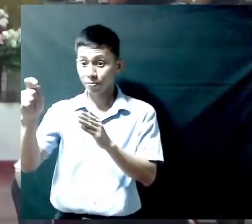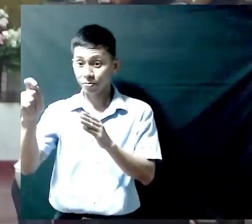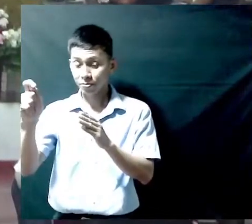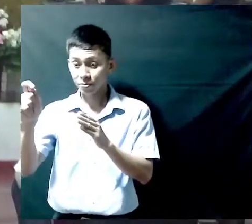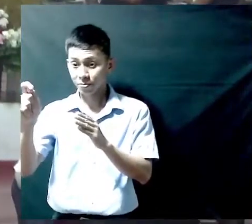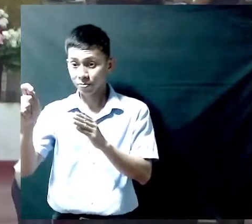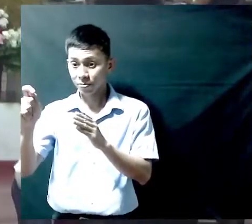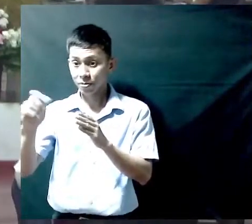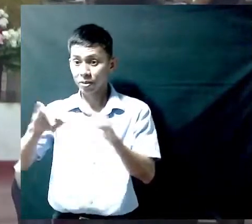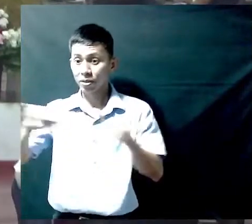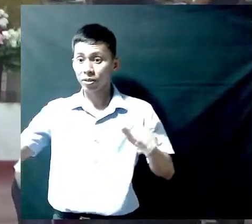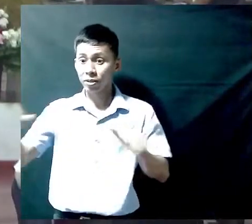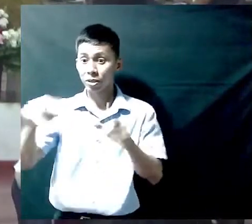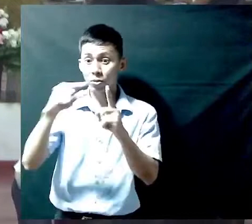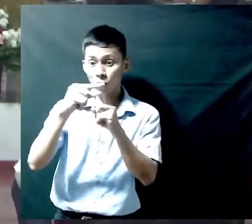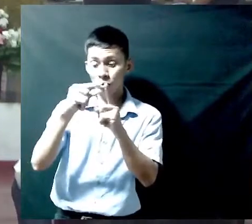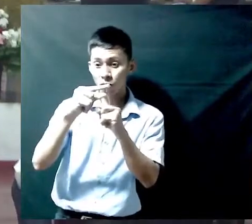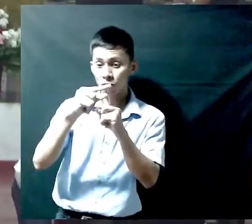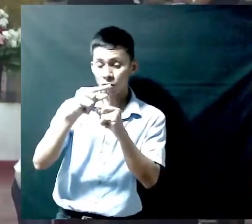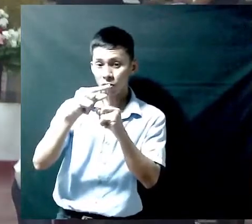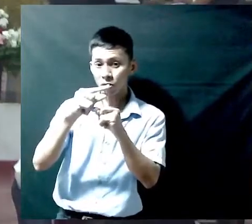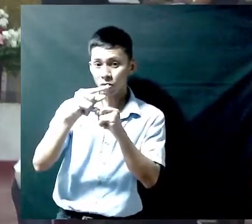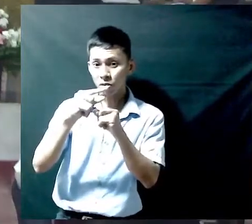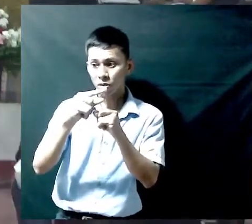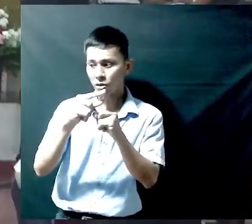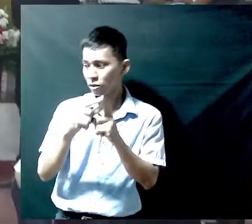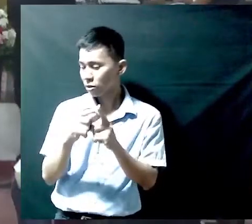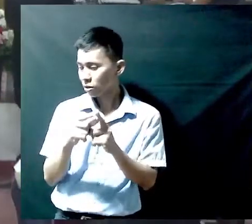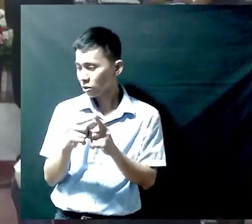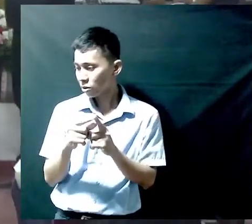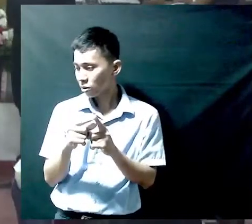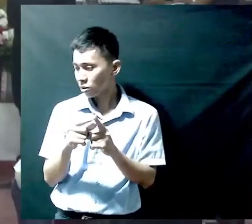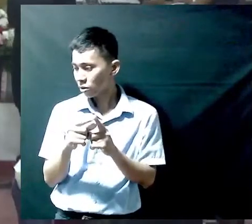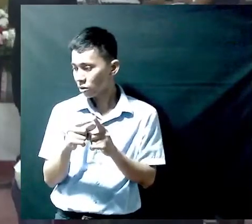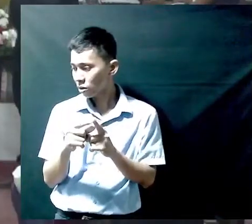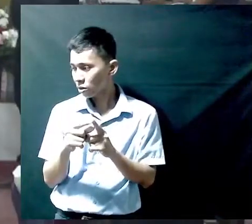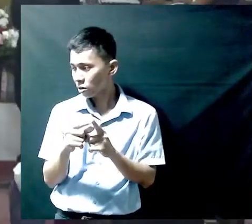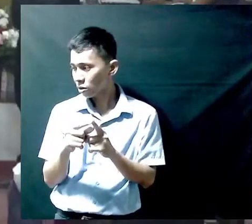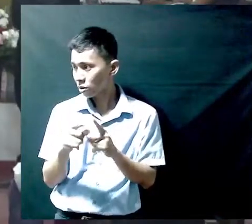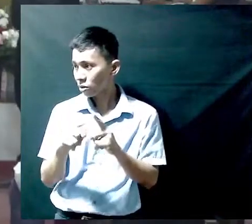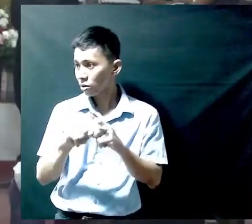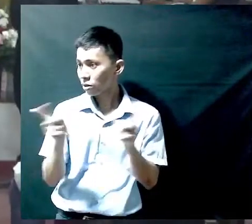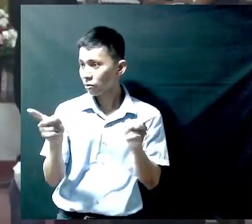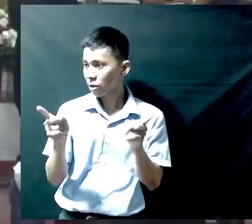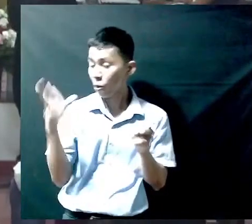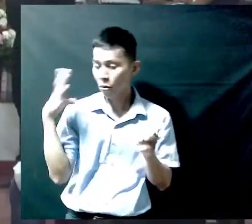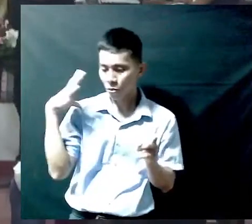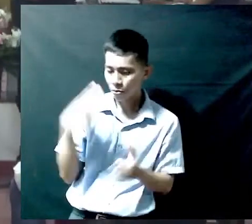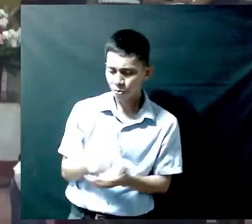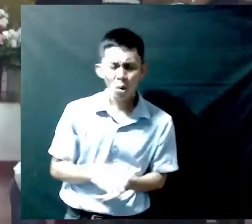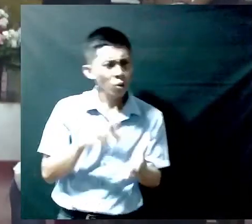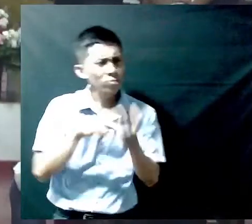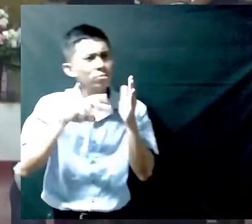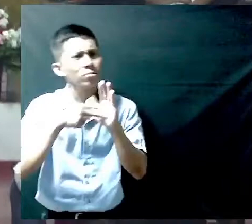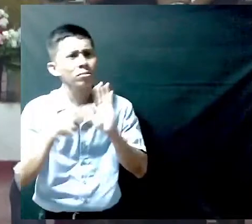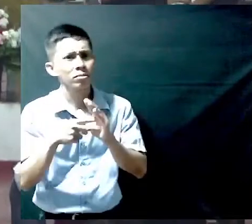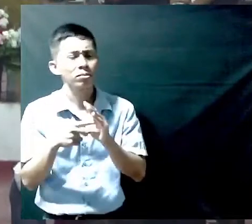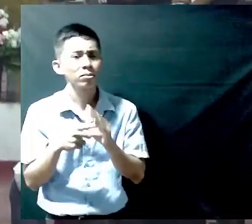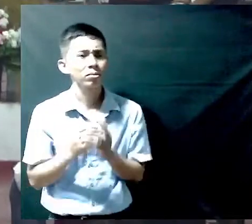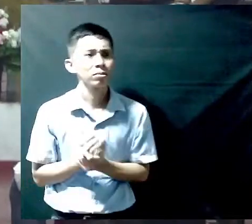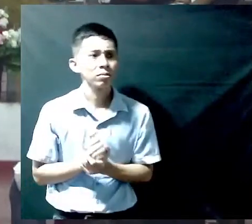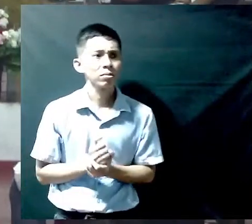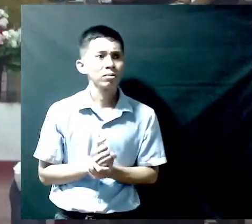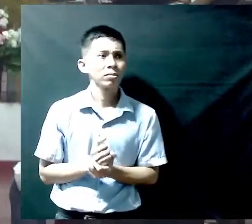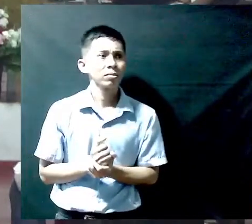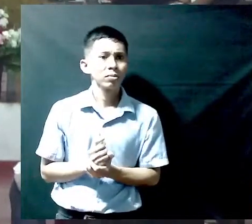bagamat pareho po ng English, sa original Hebrew word, magkaiba po ibig sabihin nun. Ano po yun? Kung kukunin